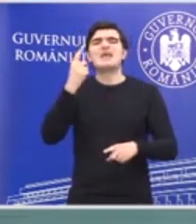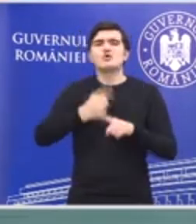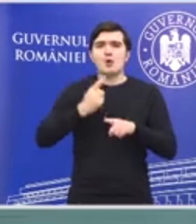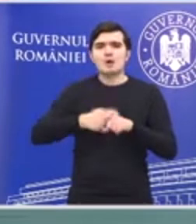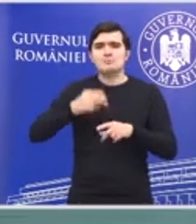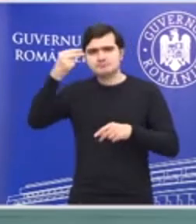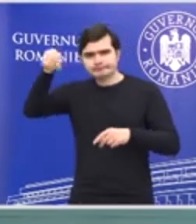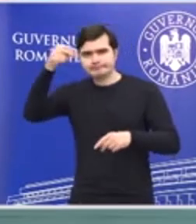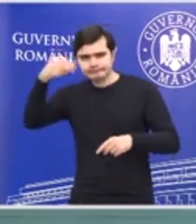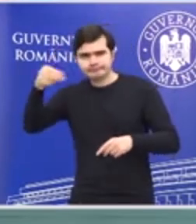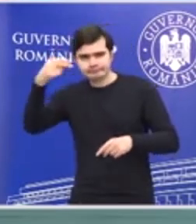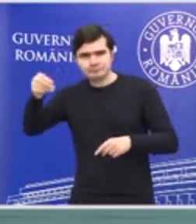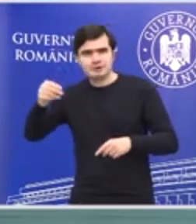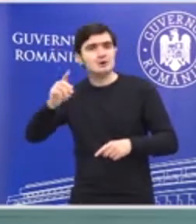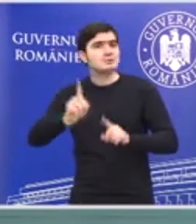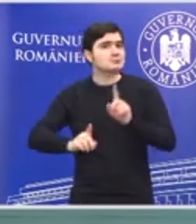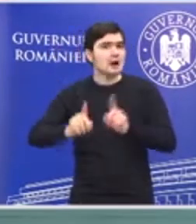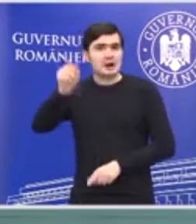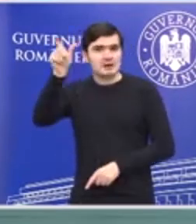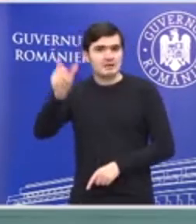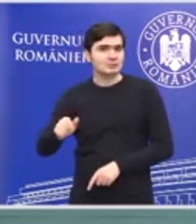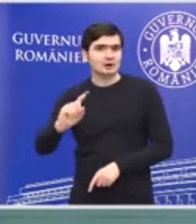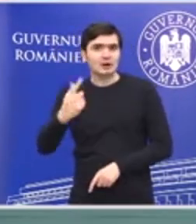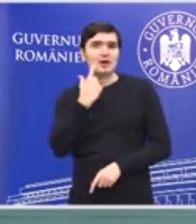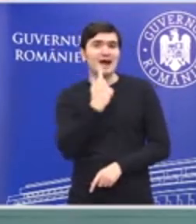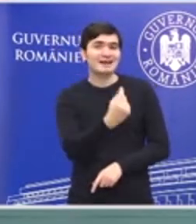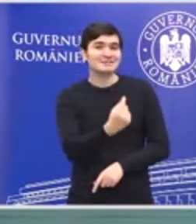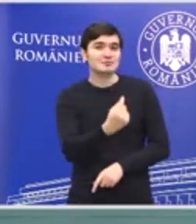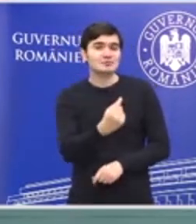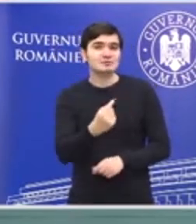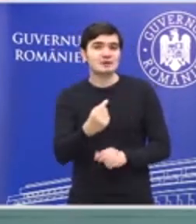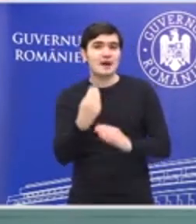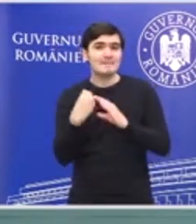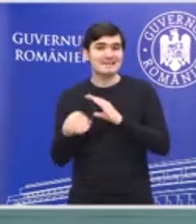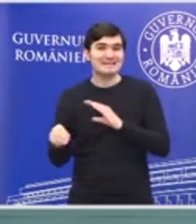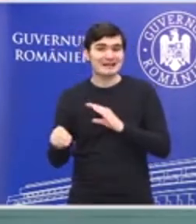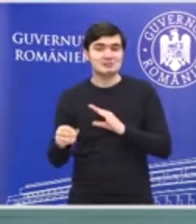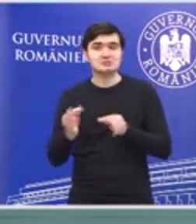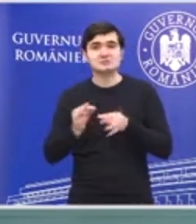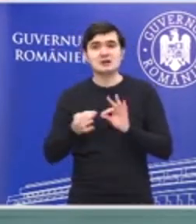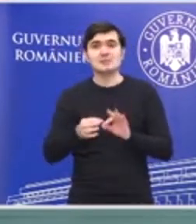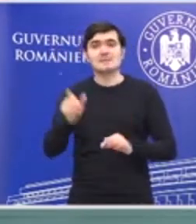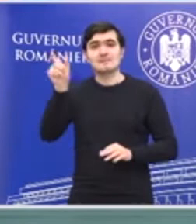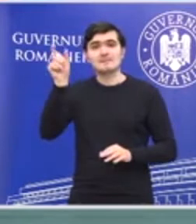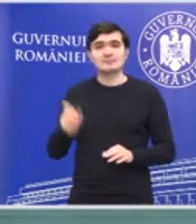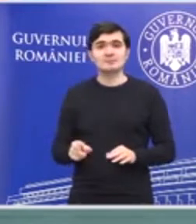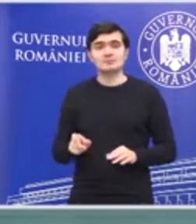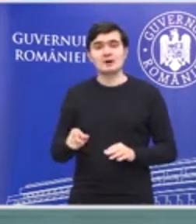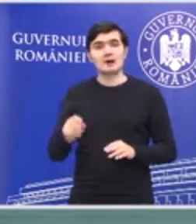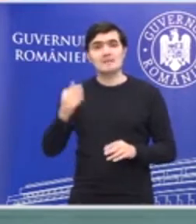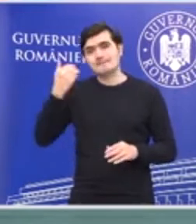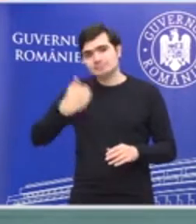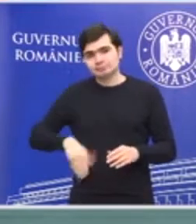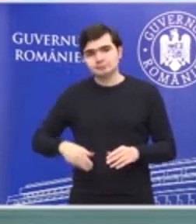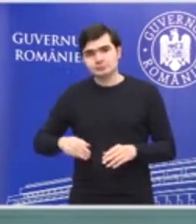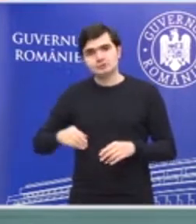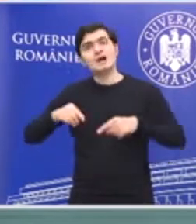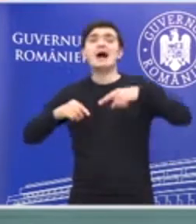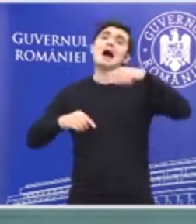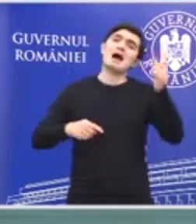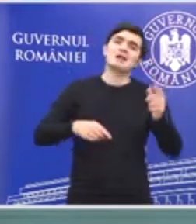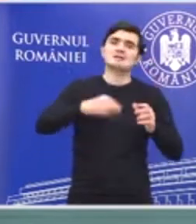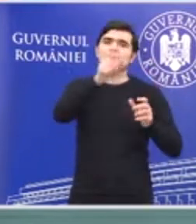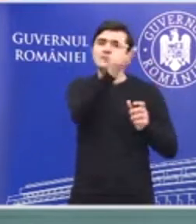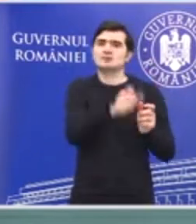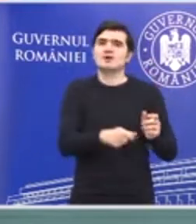nu răspunde confirmării respective, notificării, se notificau alte persoane din lista de